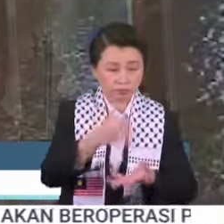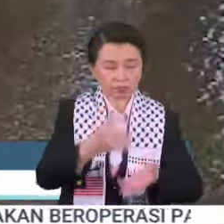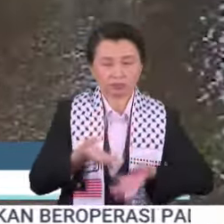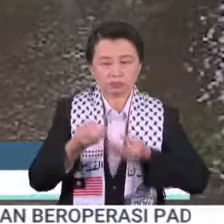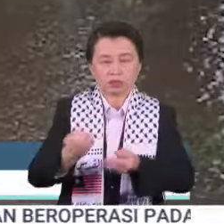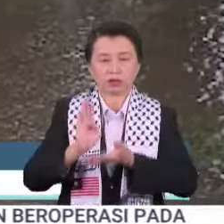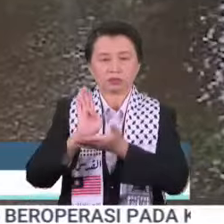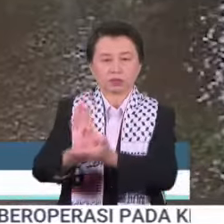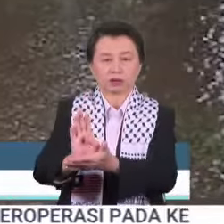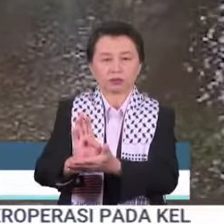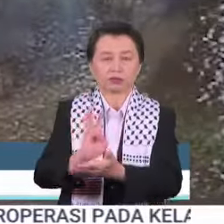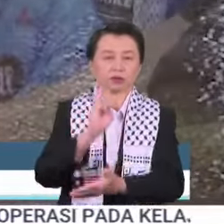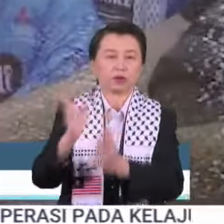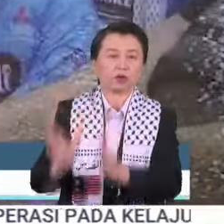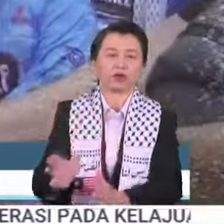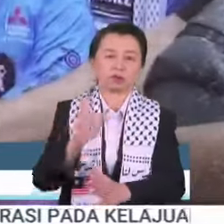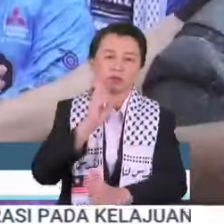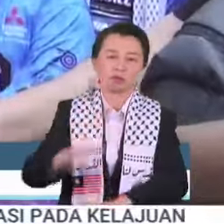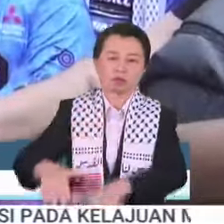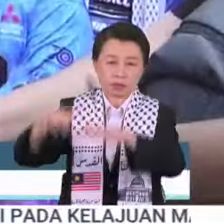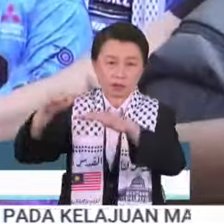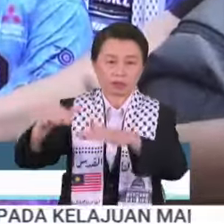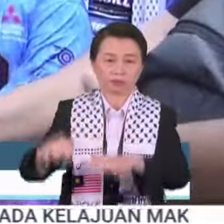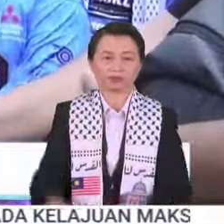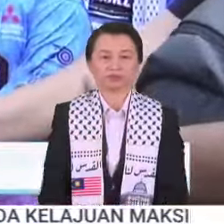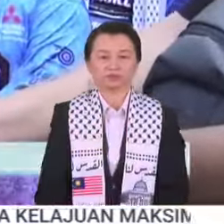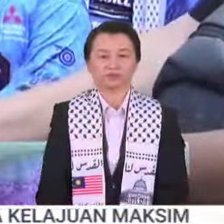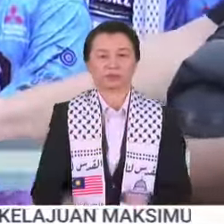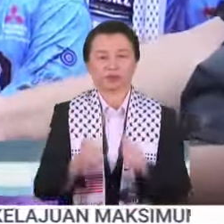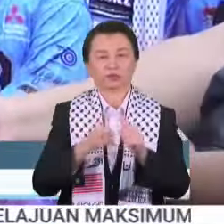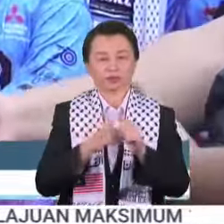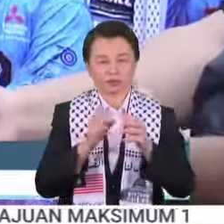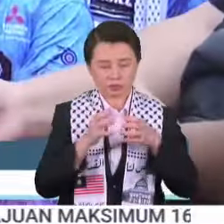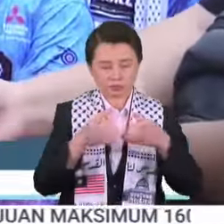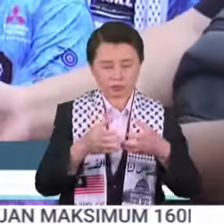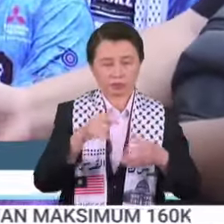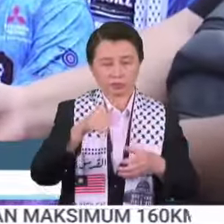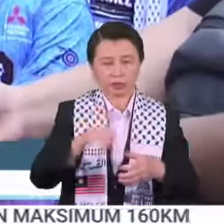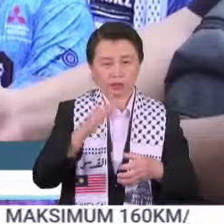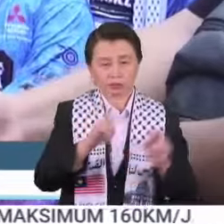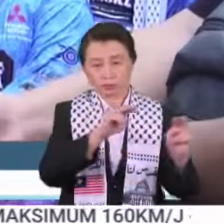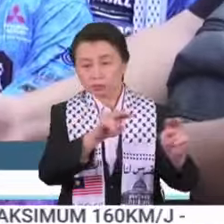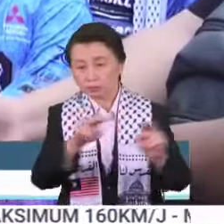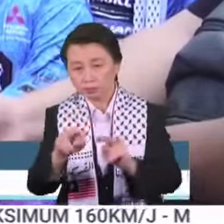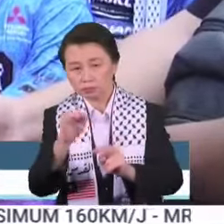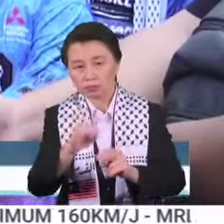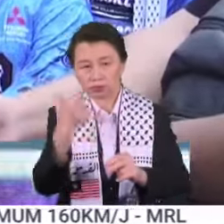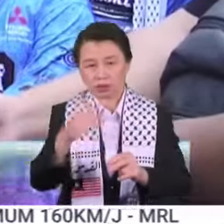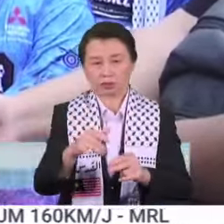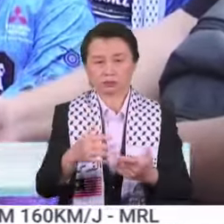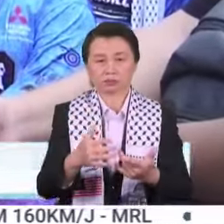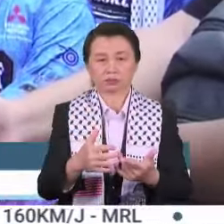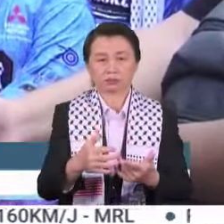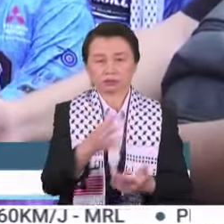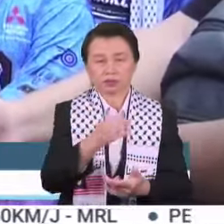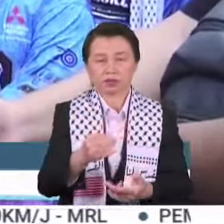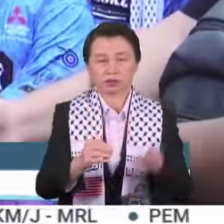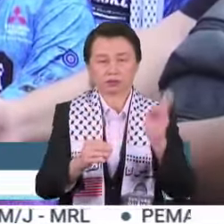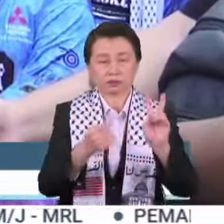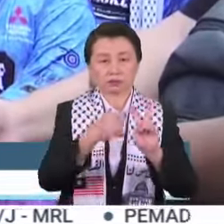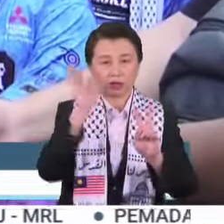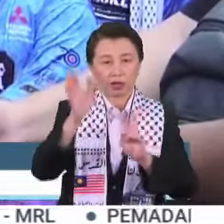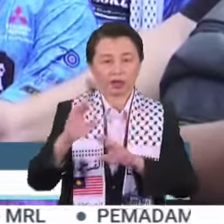penyaluran bantuan banjir. First batch yang orang kata dia review and orang kata reveal lah. Dan second